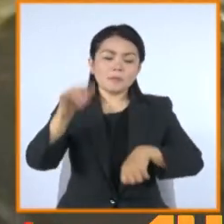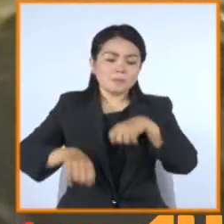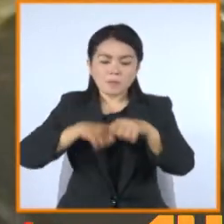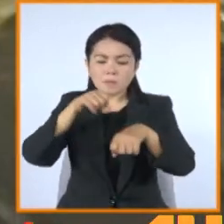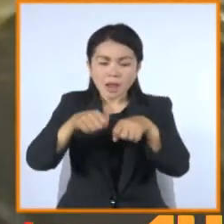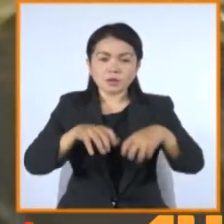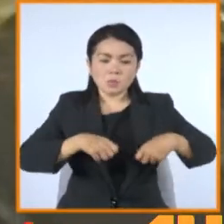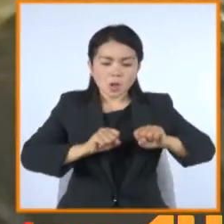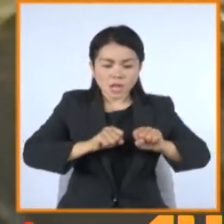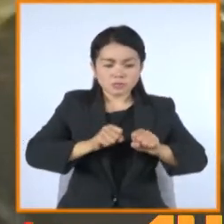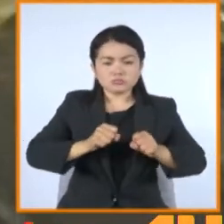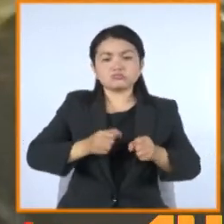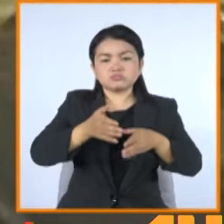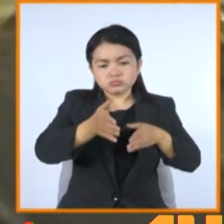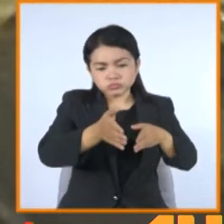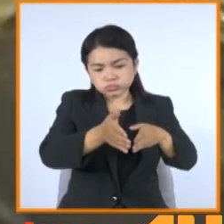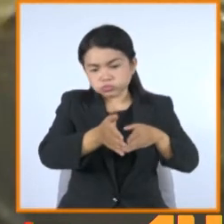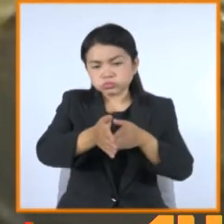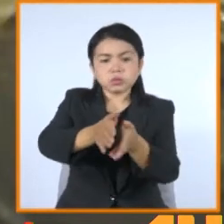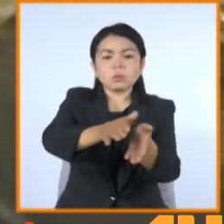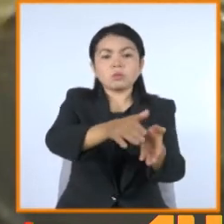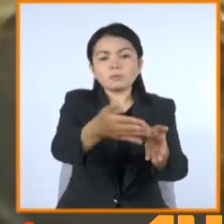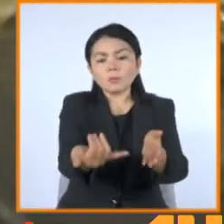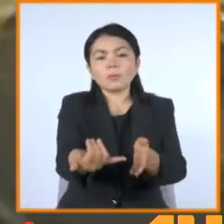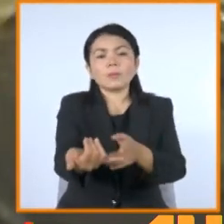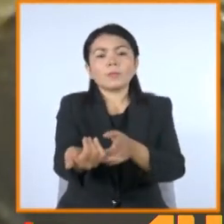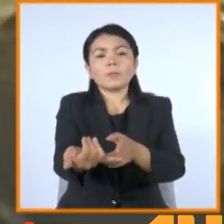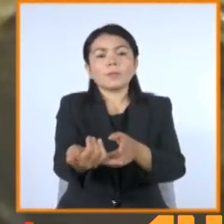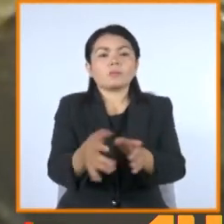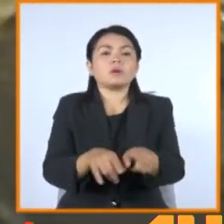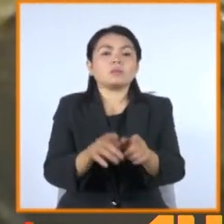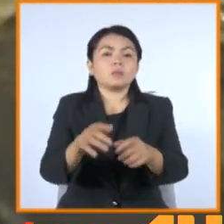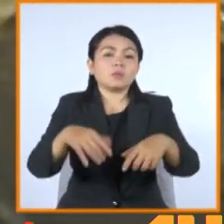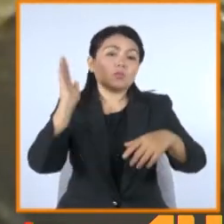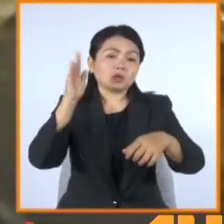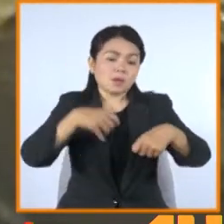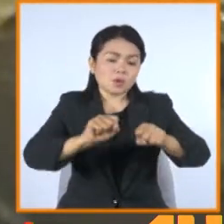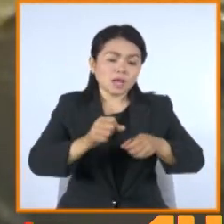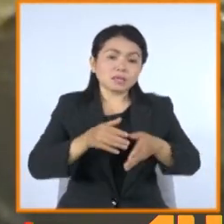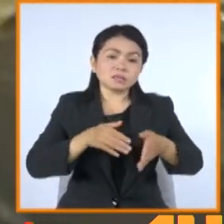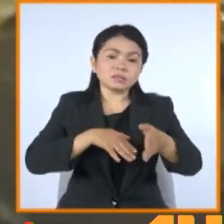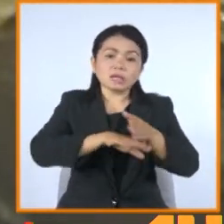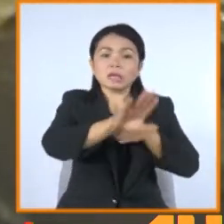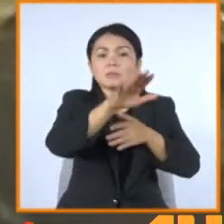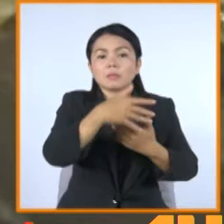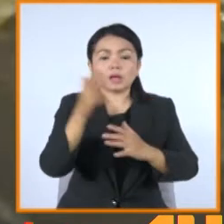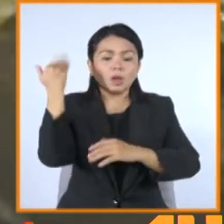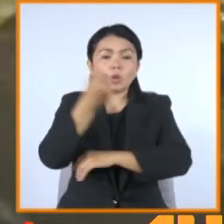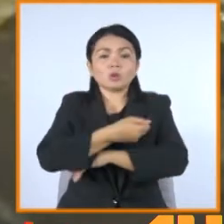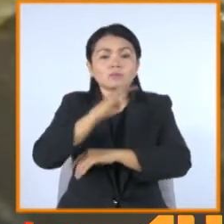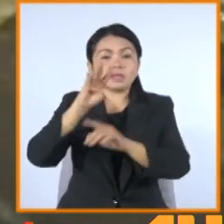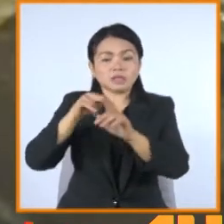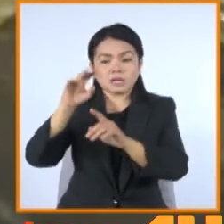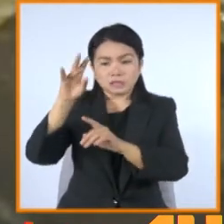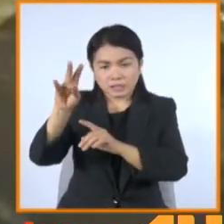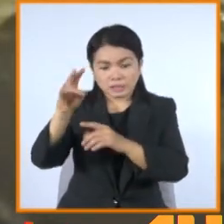ชีวิตและผู้ขับขี่รถจักรยานยนต์นั้นก็ขับหลบหนีไปเหตุการณ์นี้เกิดขึ้นเมื่อวันที่14กรกฎาคมที่ผ่านมา